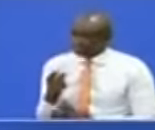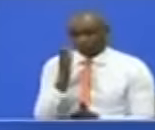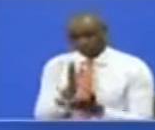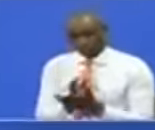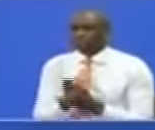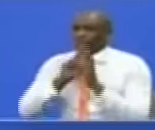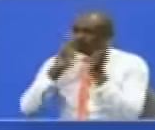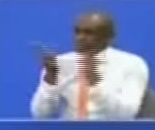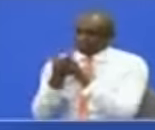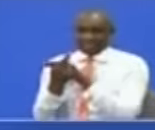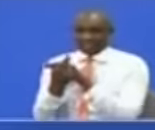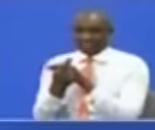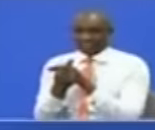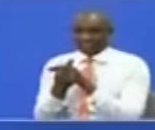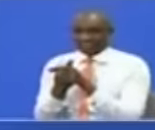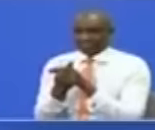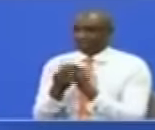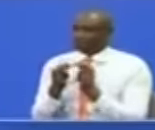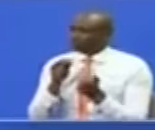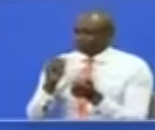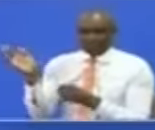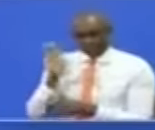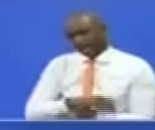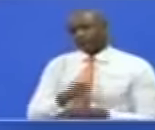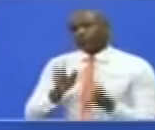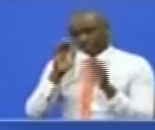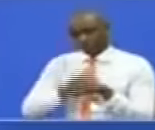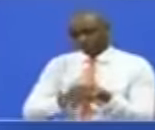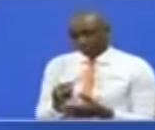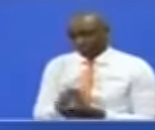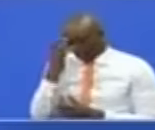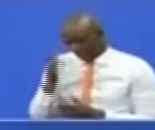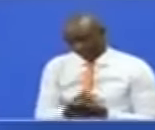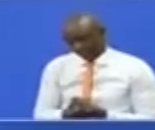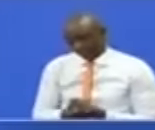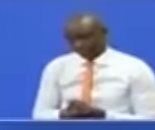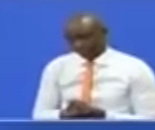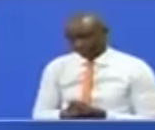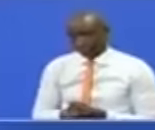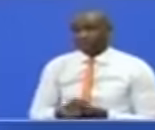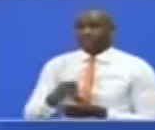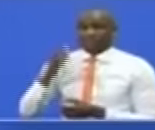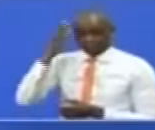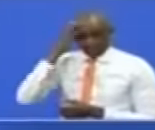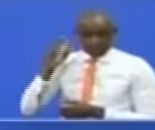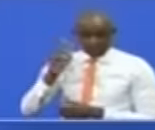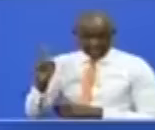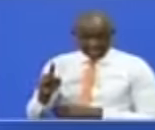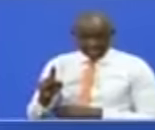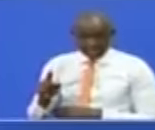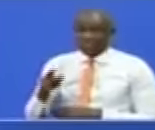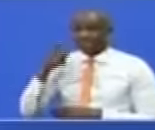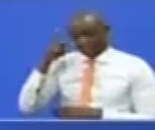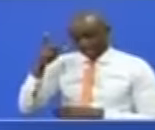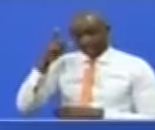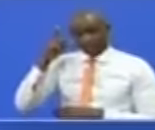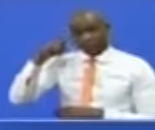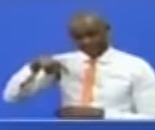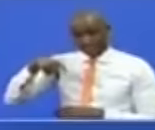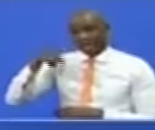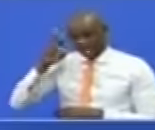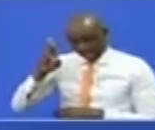atubu na aweze kurejea katika njia nyembamba, kwa sababu Zubeida, KPR wenye wako Pokot